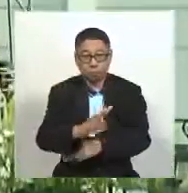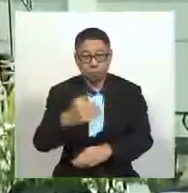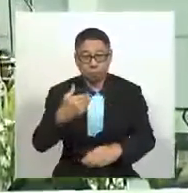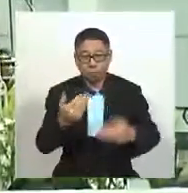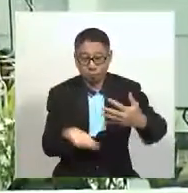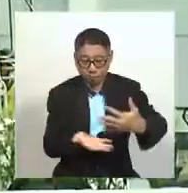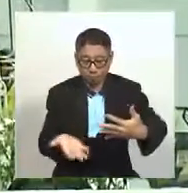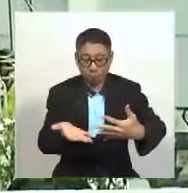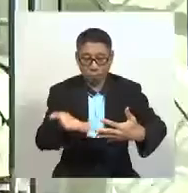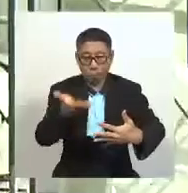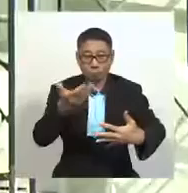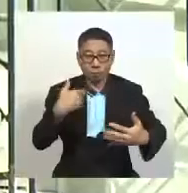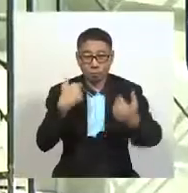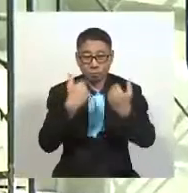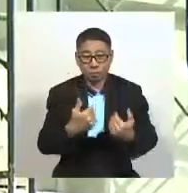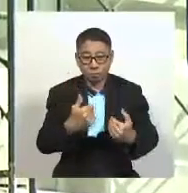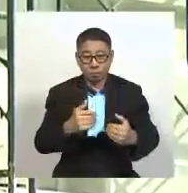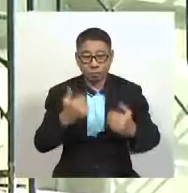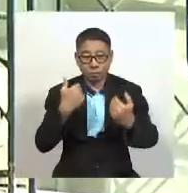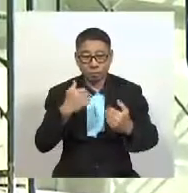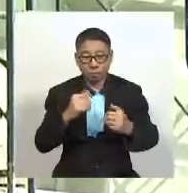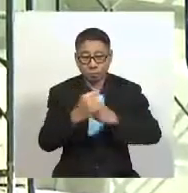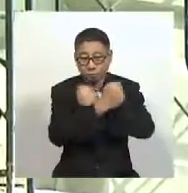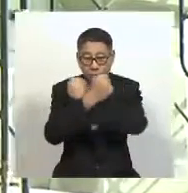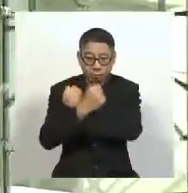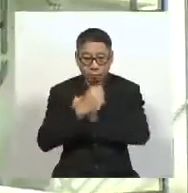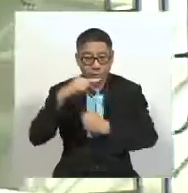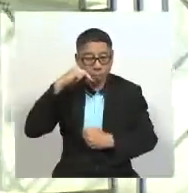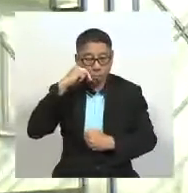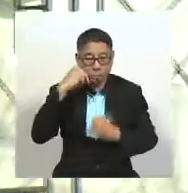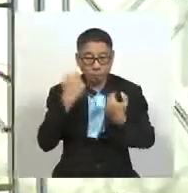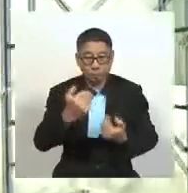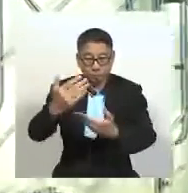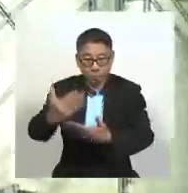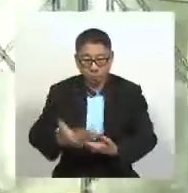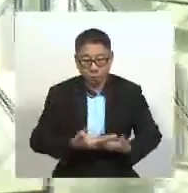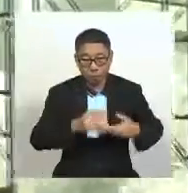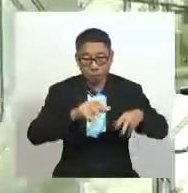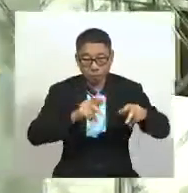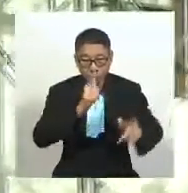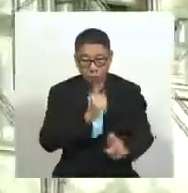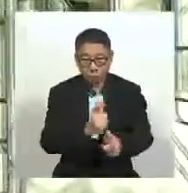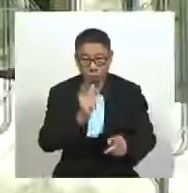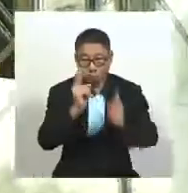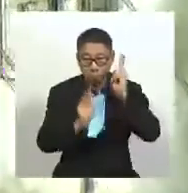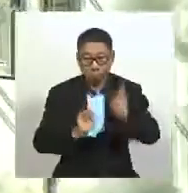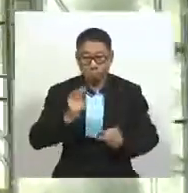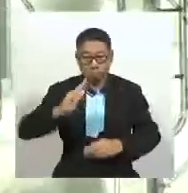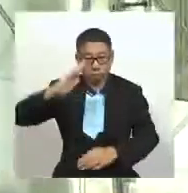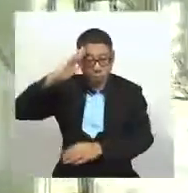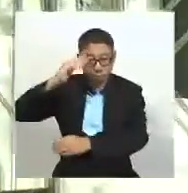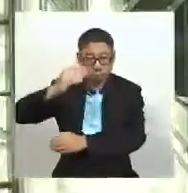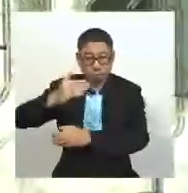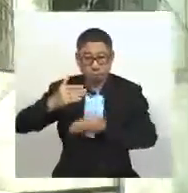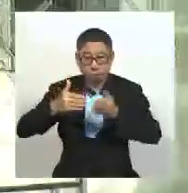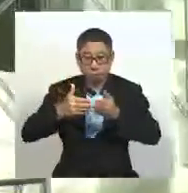2554ยกระดับพื้นที่เพื่อหนีน้ำรวมทั้งรองรับการจัดเลี้ยงแขกของกองทัพเรือวงเ